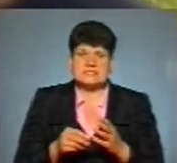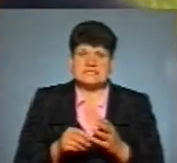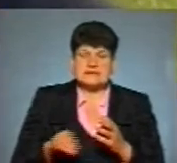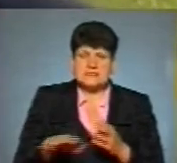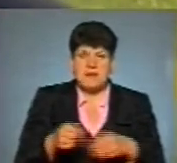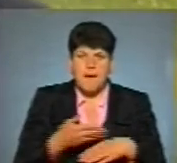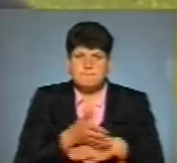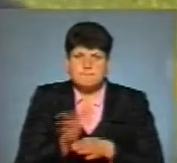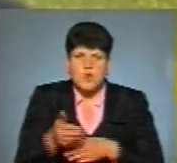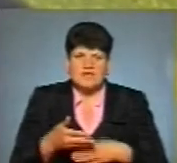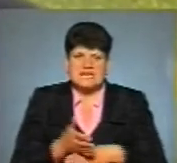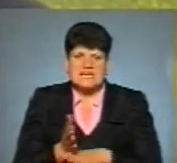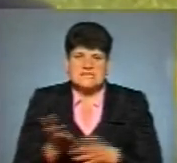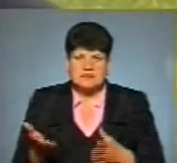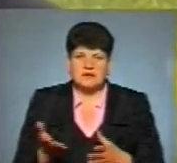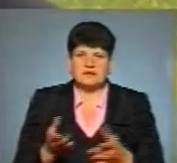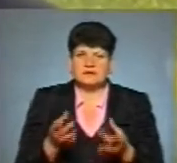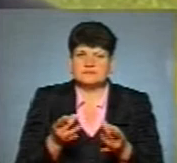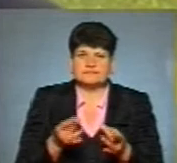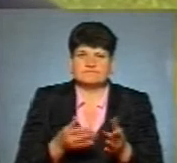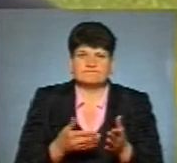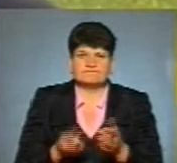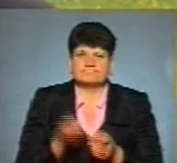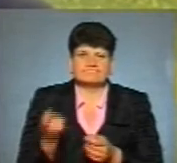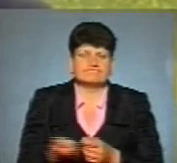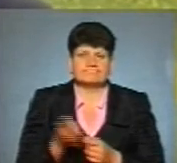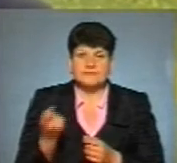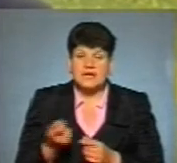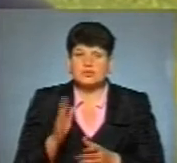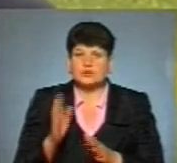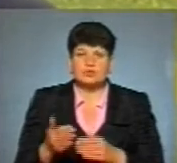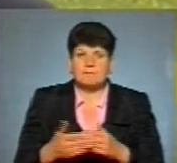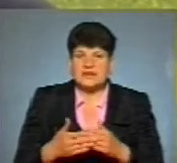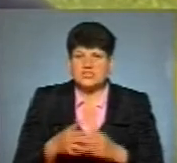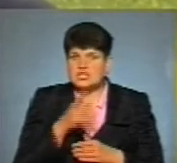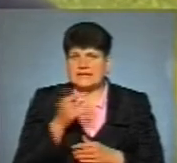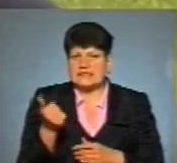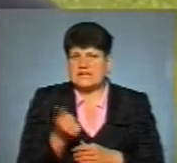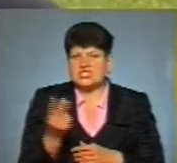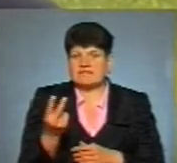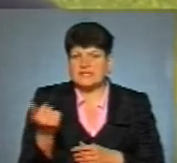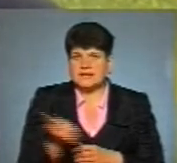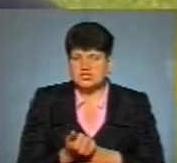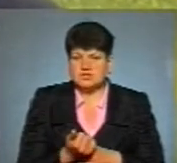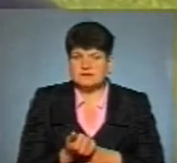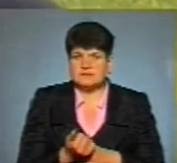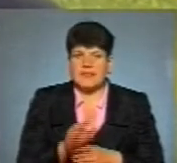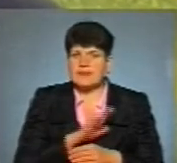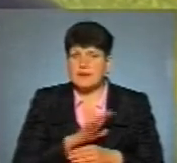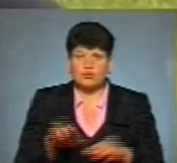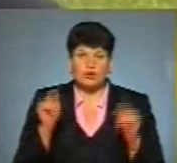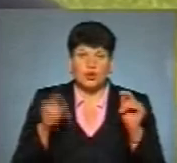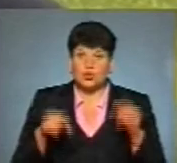потріскала, волога на критичному рівні. Якщо не буде ближчий час, там тиждень-два дощу,